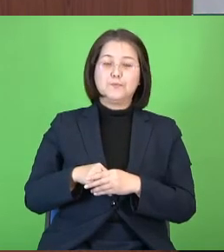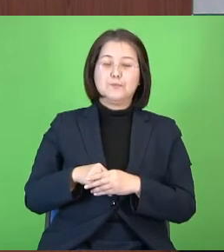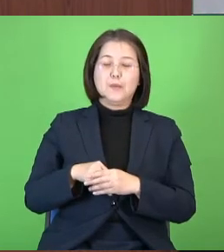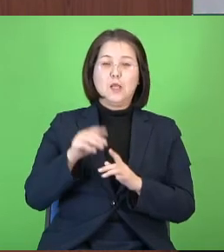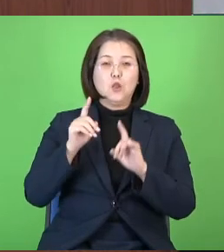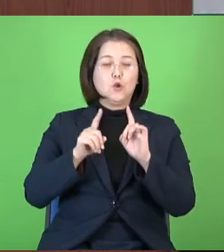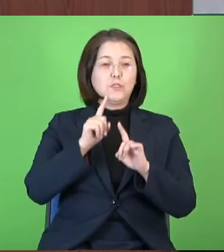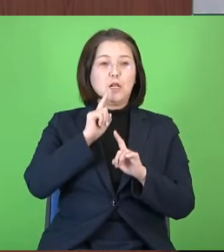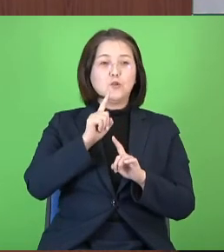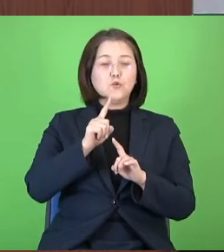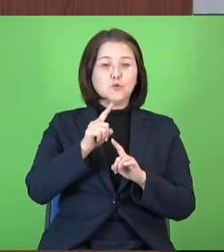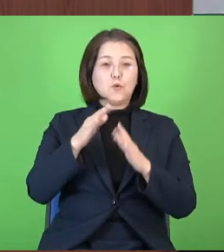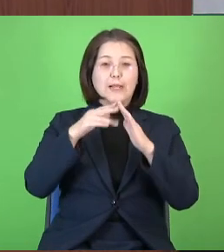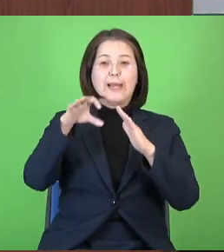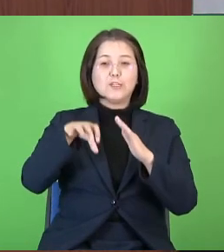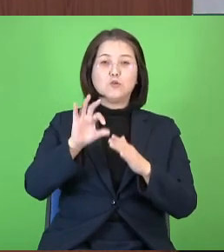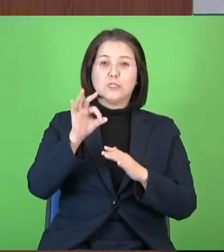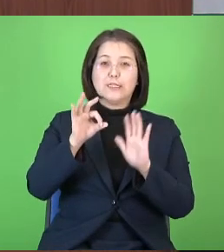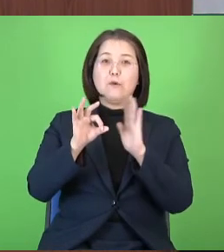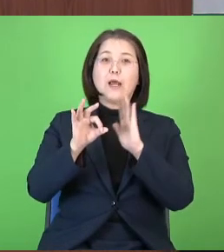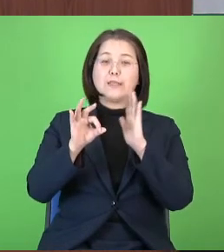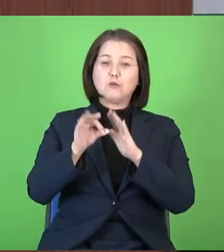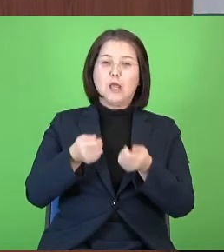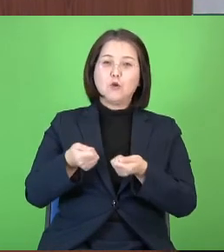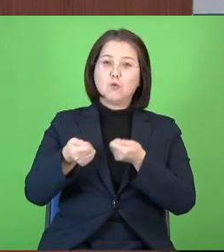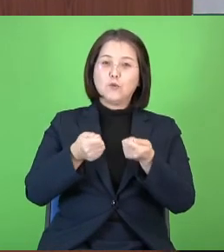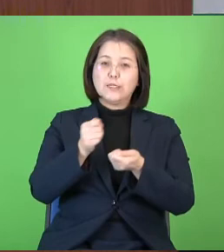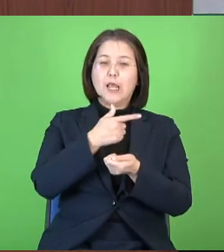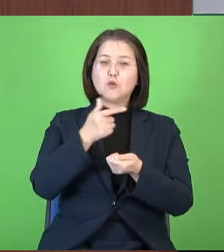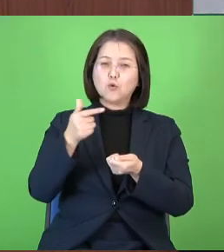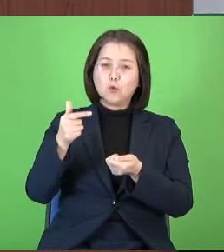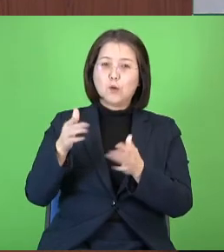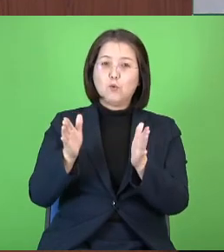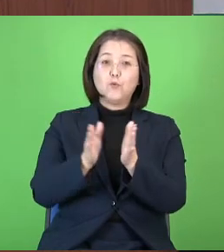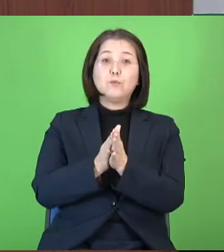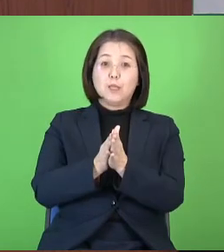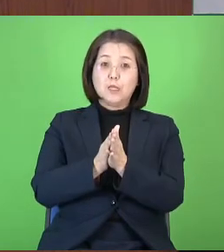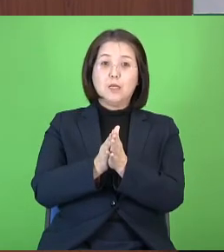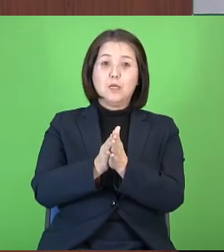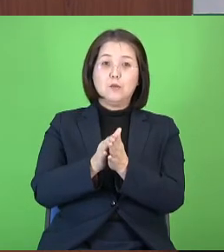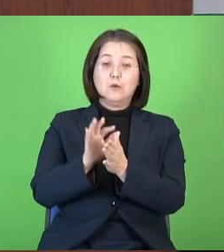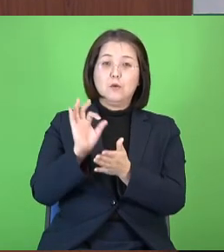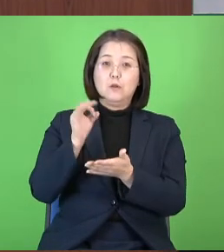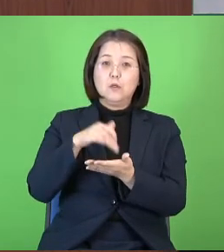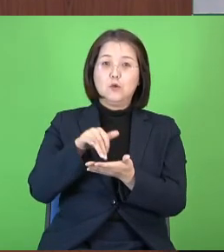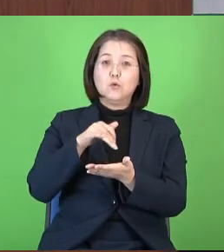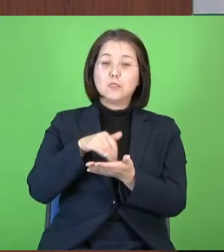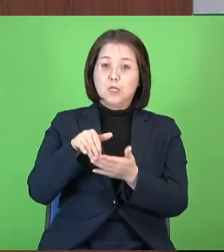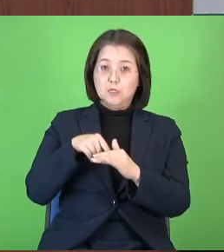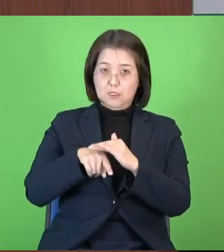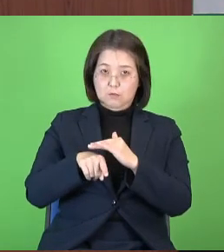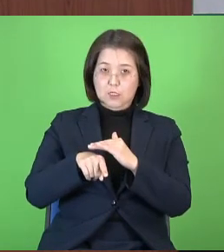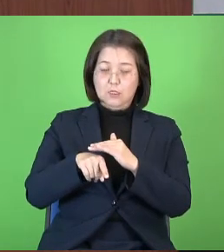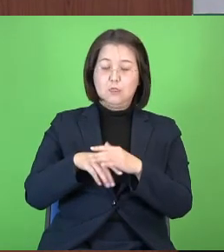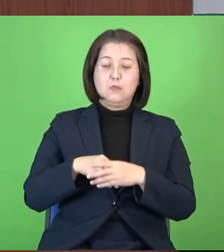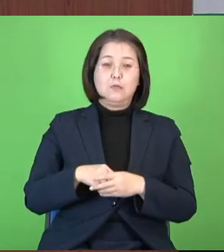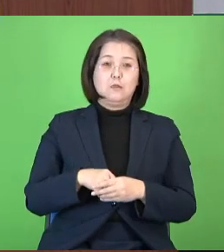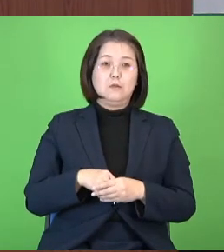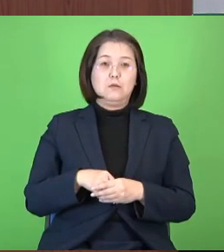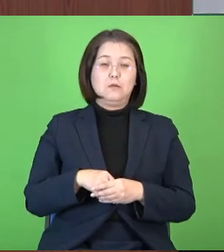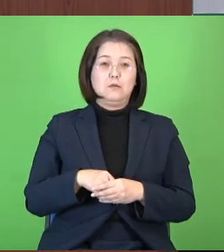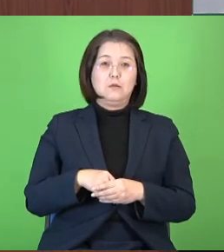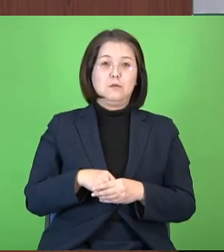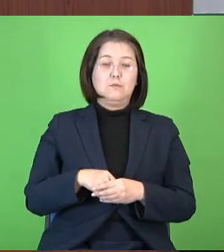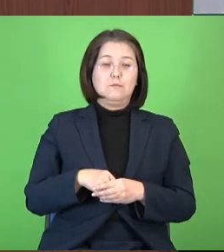テーターにお願いをするのでmeまあそんな予算の掲示も当然かかることです